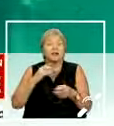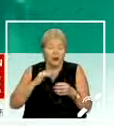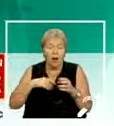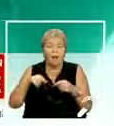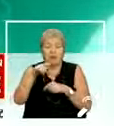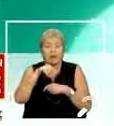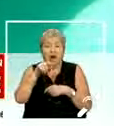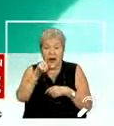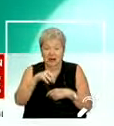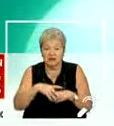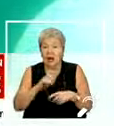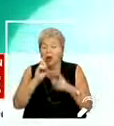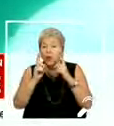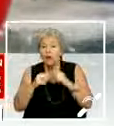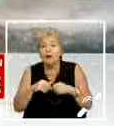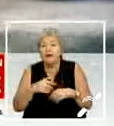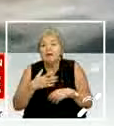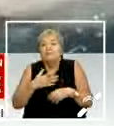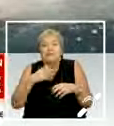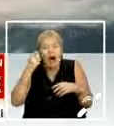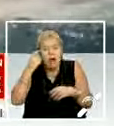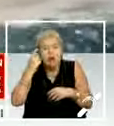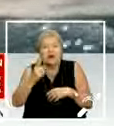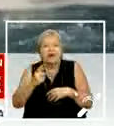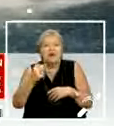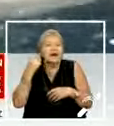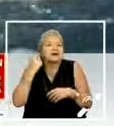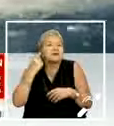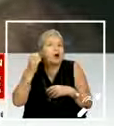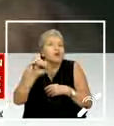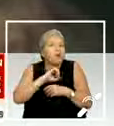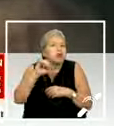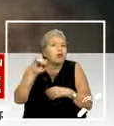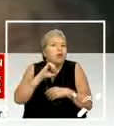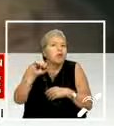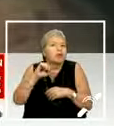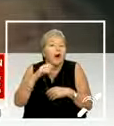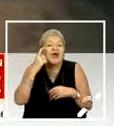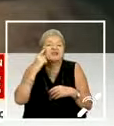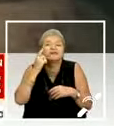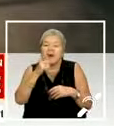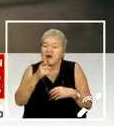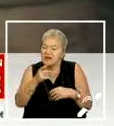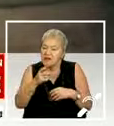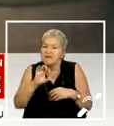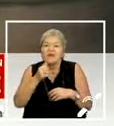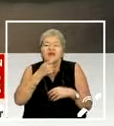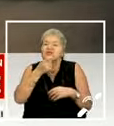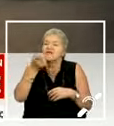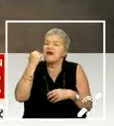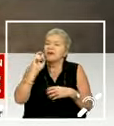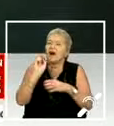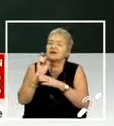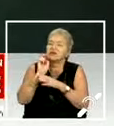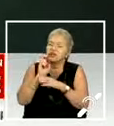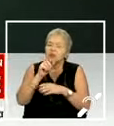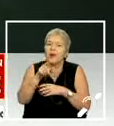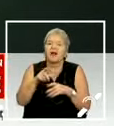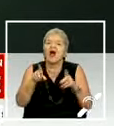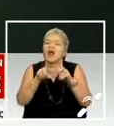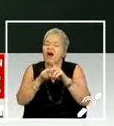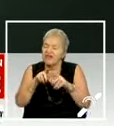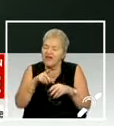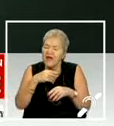ce unii trag speranță după zgomotele înregistrate de sonarul canadian, experții în asemenea misiuni, dar și foștii participanți la o expediție